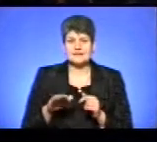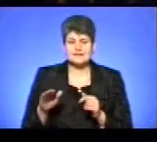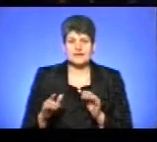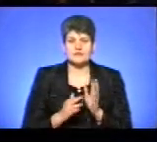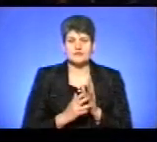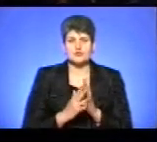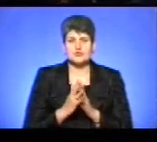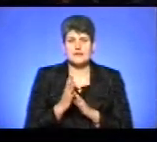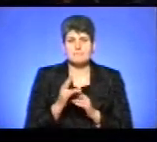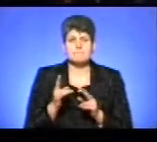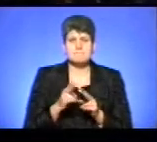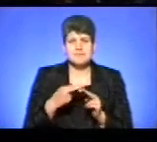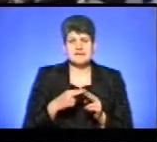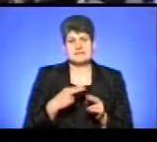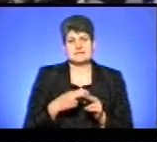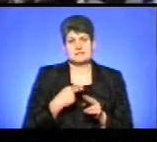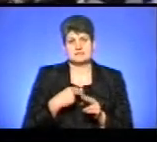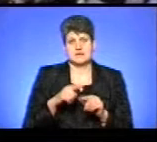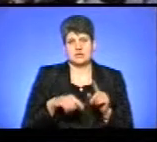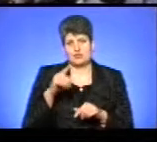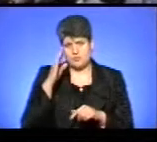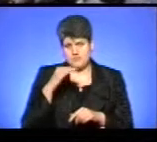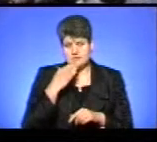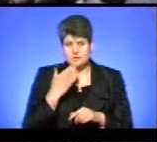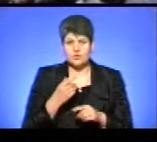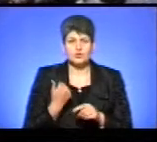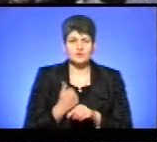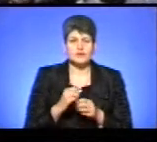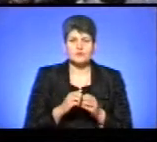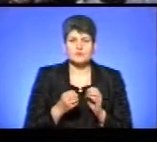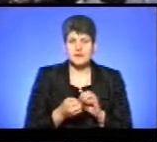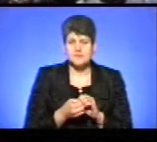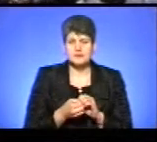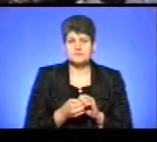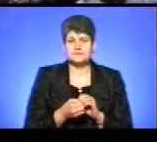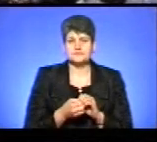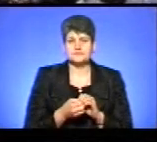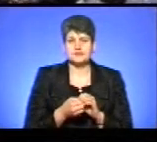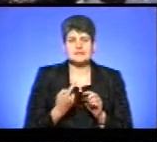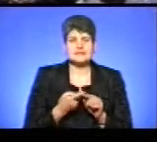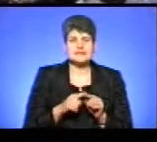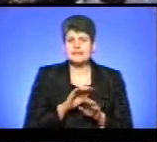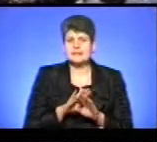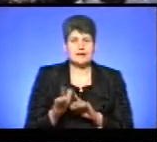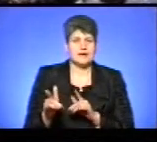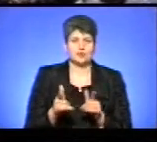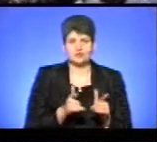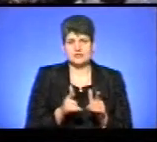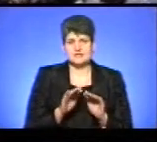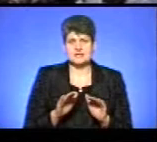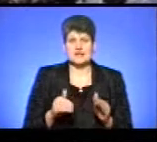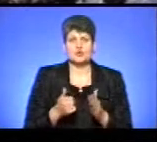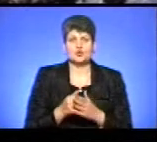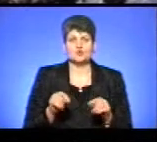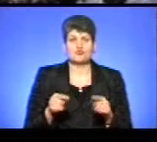і виховується без рідного батька. Основна проблематика полягає в неготовності людей до створення